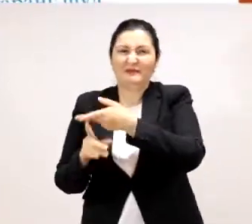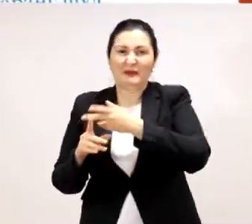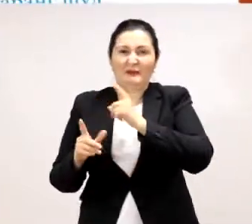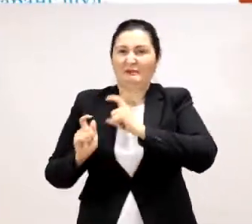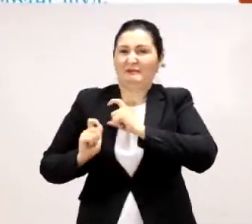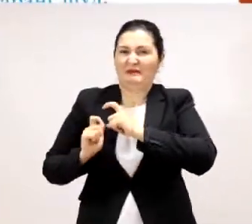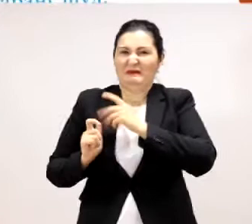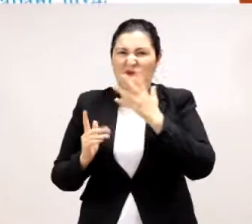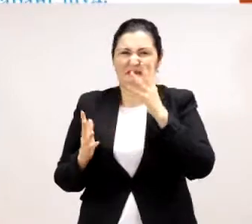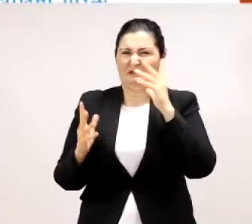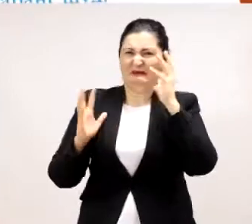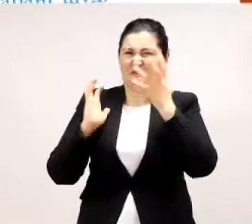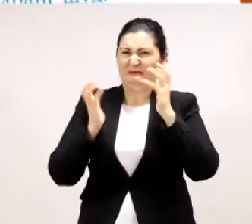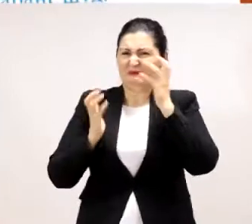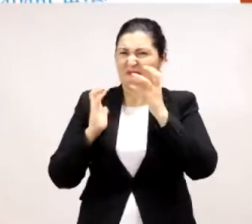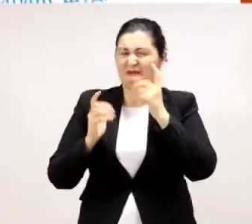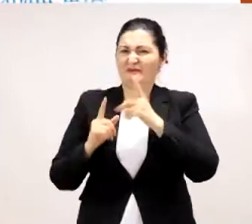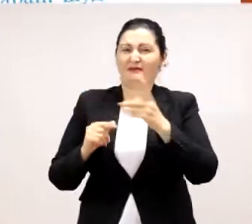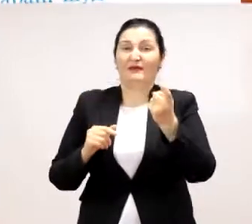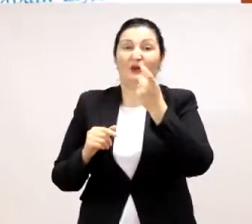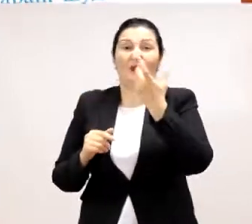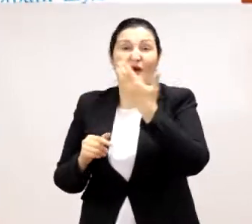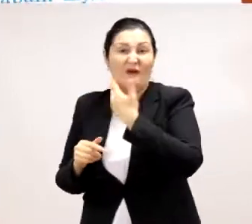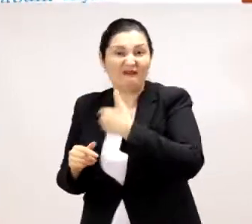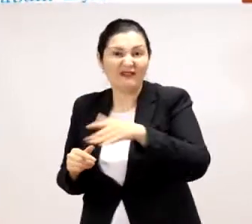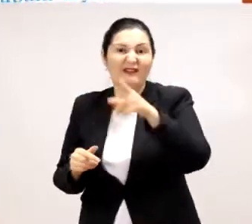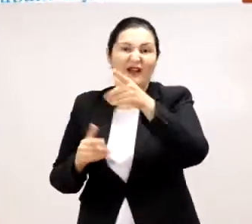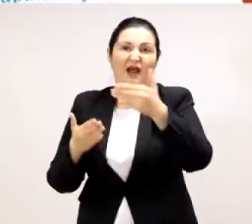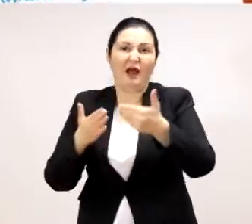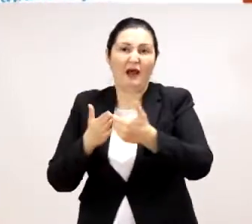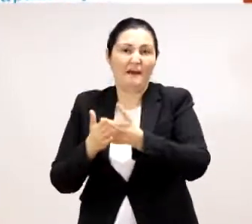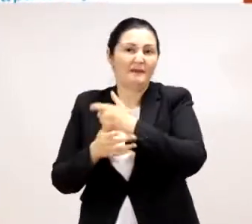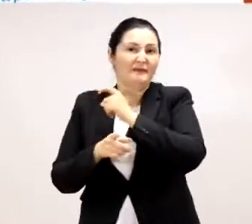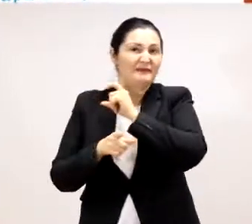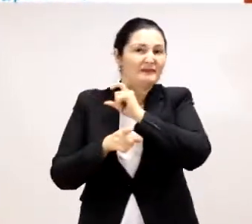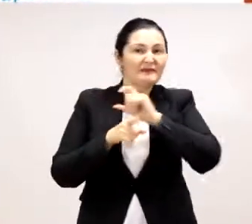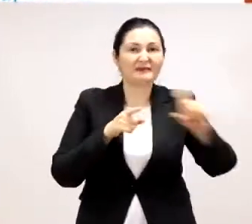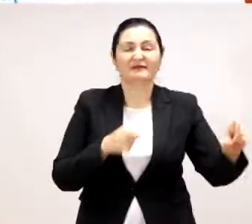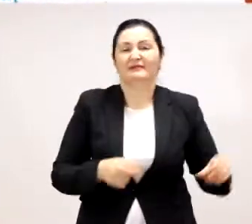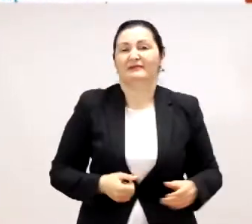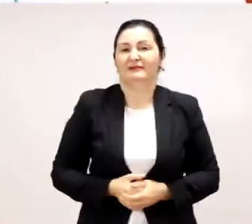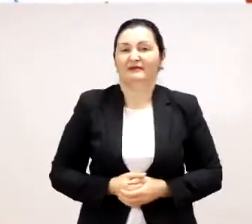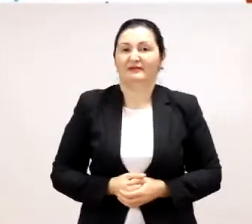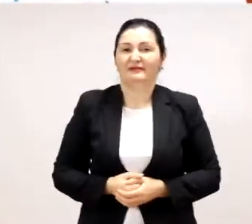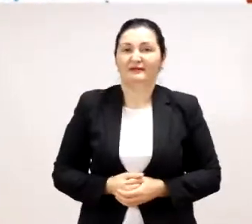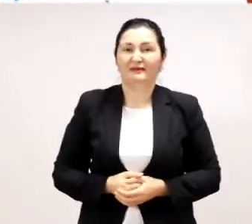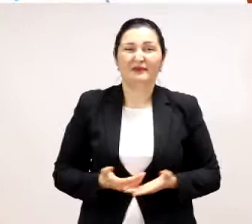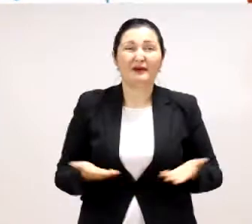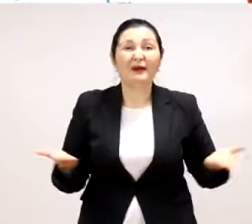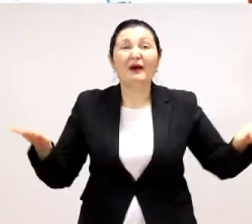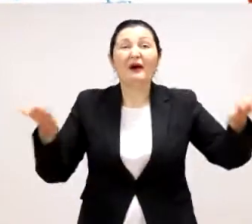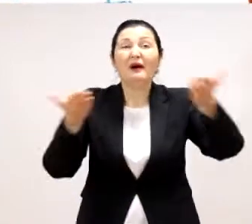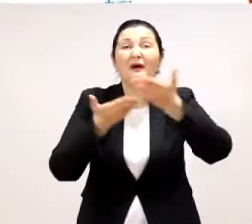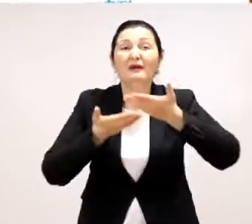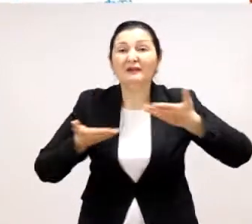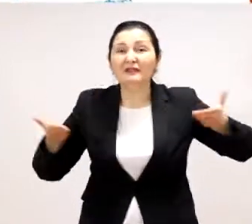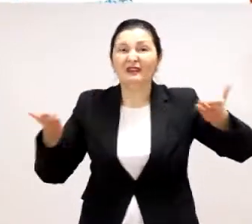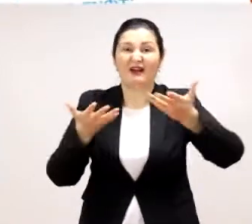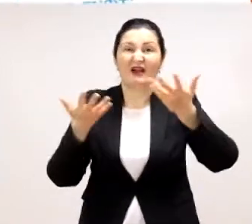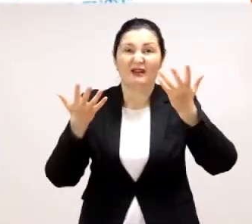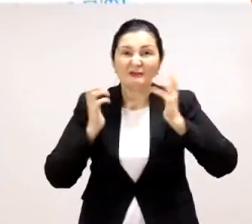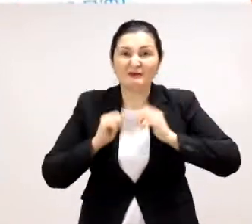سرش گرنگ شد. چون صاحب خانه رفت، صدبرگ با ستیزه گفت. از دست شما روز دارم یا